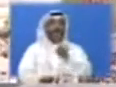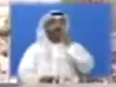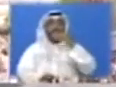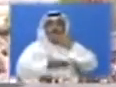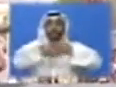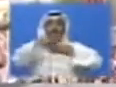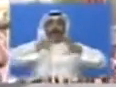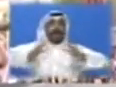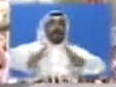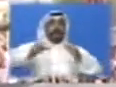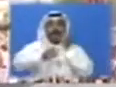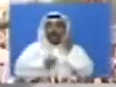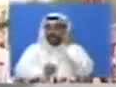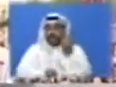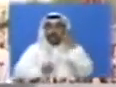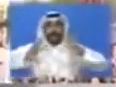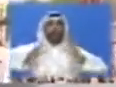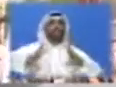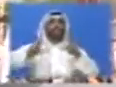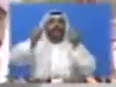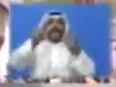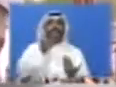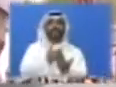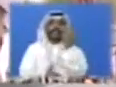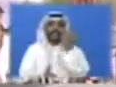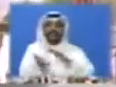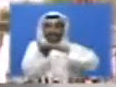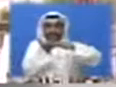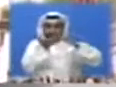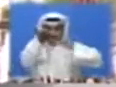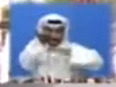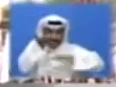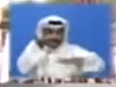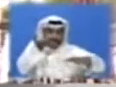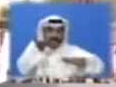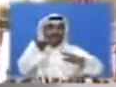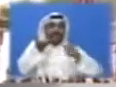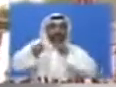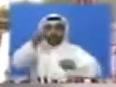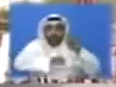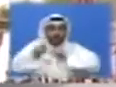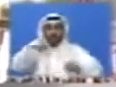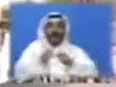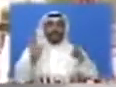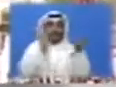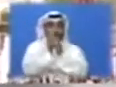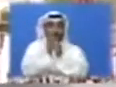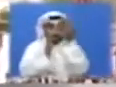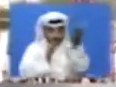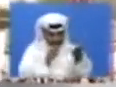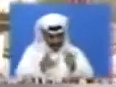انفراستراكشر، بناء بنية تحتية جديدة، بناء مثلا عندك قطاع الإسكاني